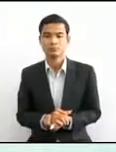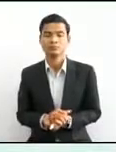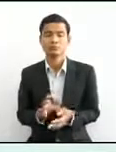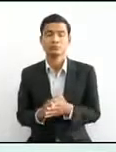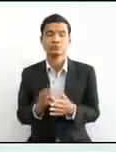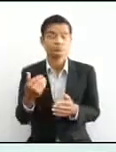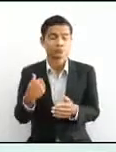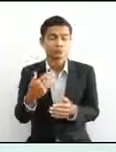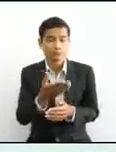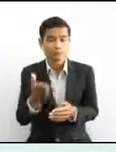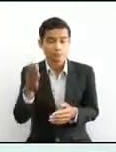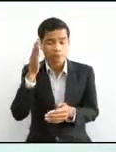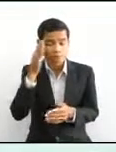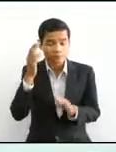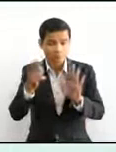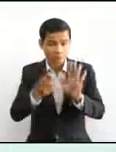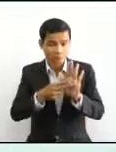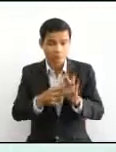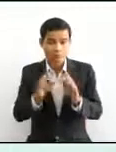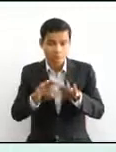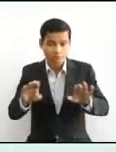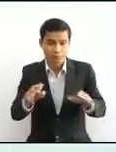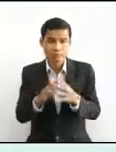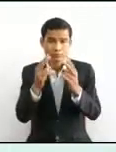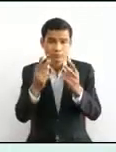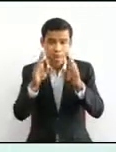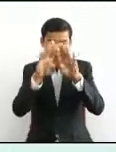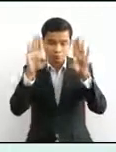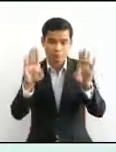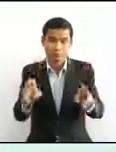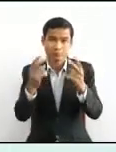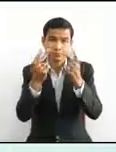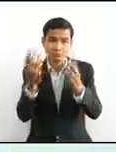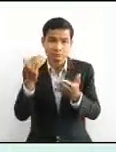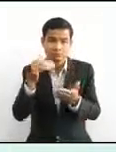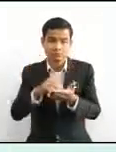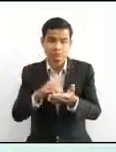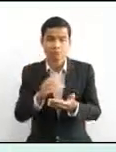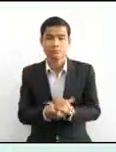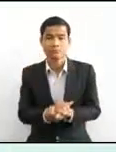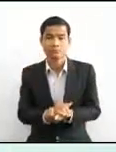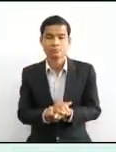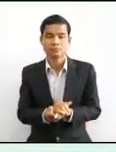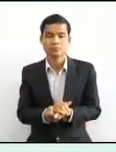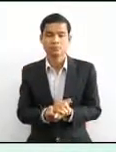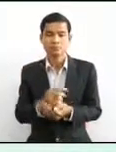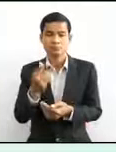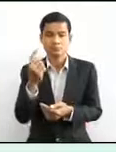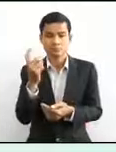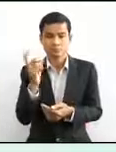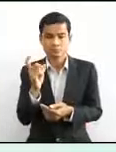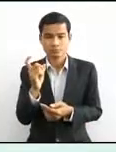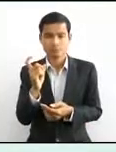cha đồng bay đang căn được chưa bá con từng ăn khné cho rum tiền tọt chim muỗi nè kêu từng ăn khné nè pho